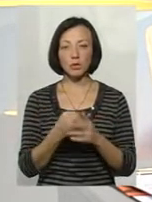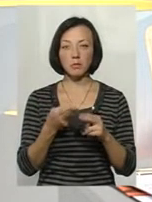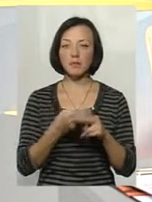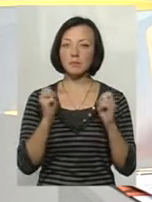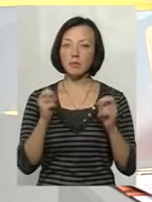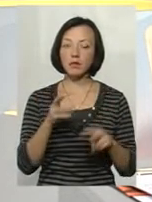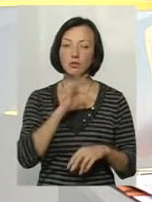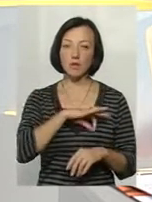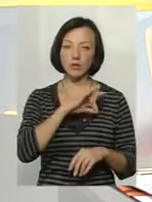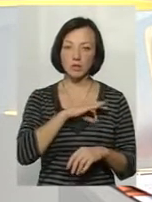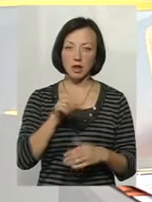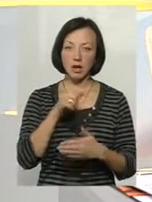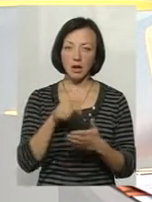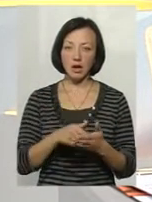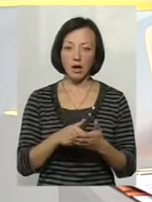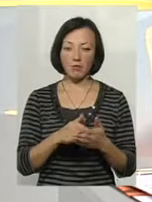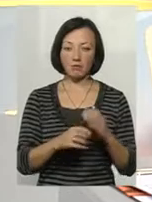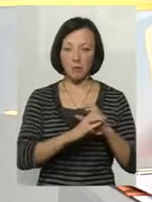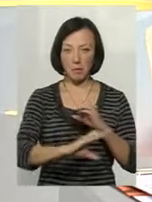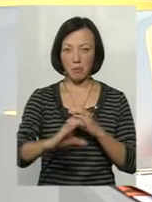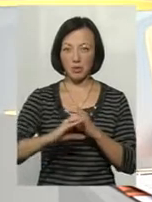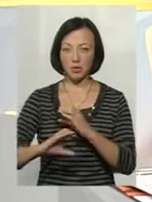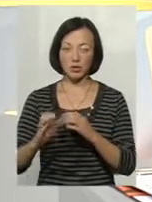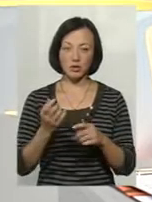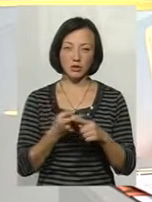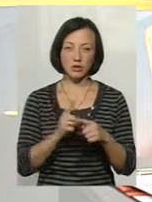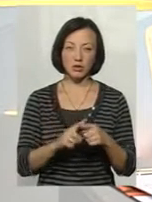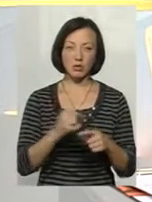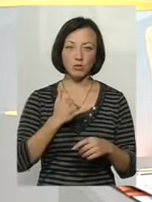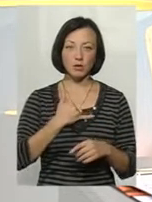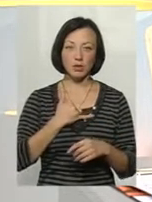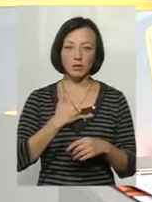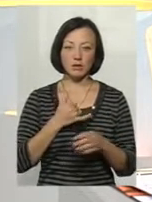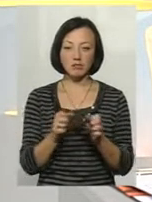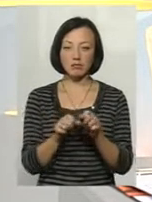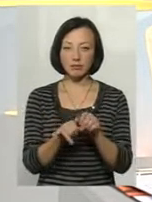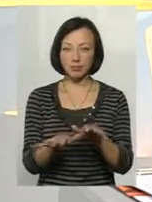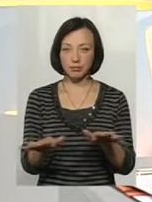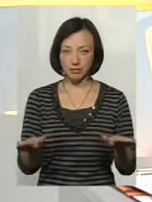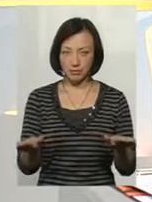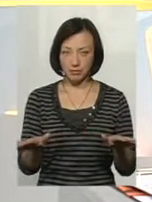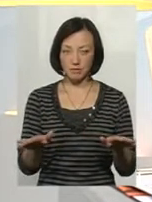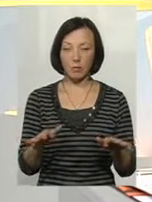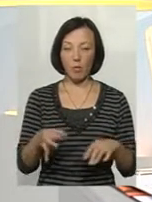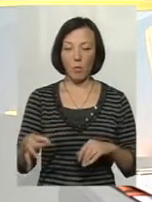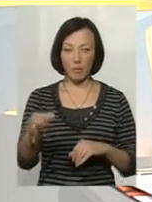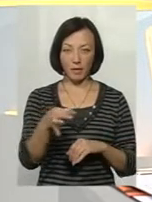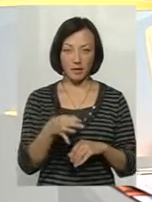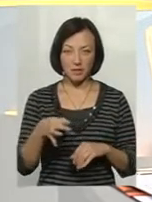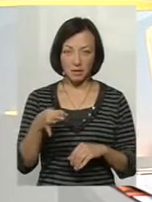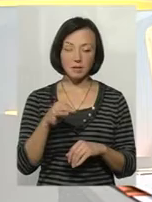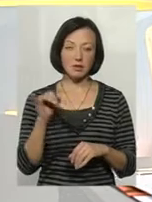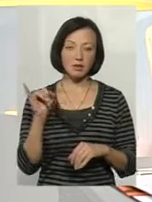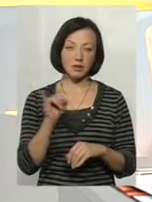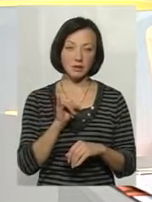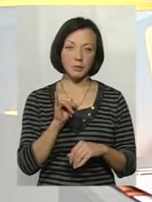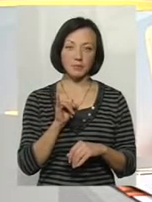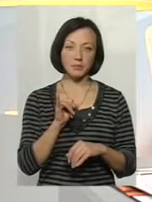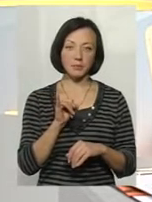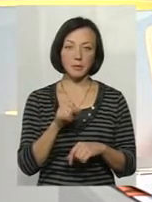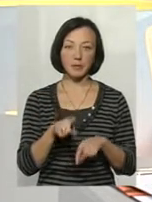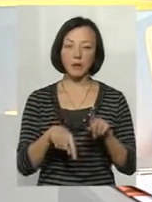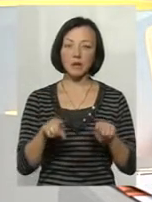безпечної експлуатації? Тому що мережа досить в нас розгалужена. І,